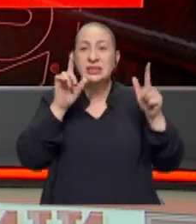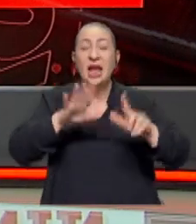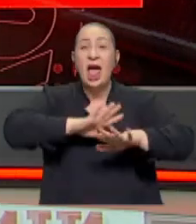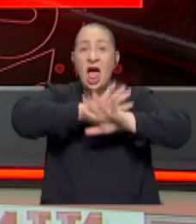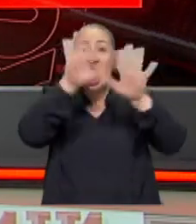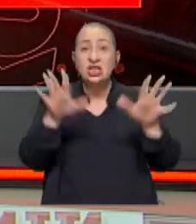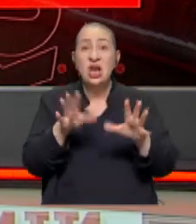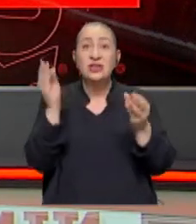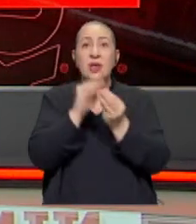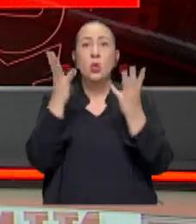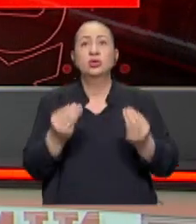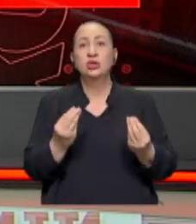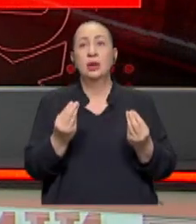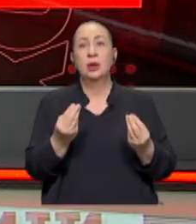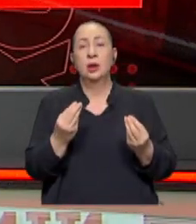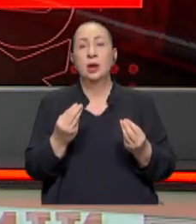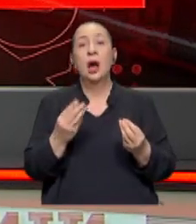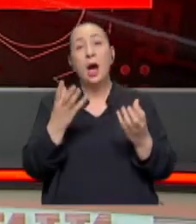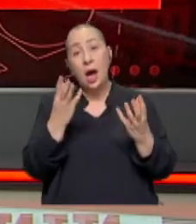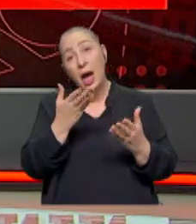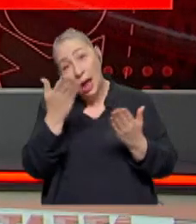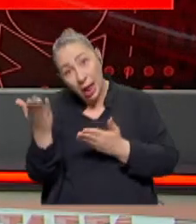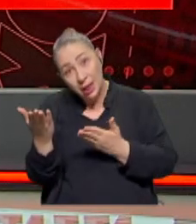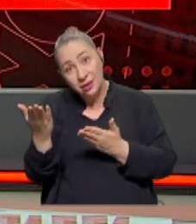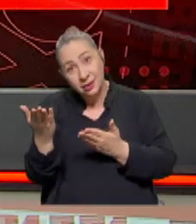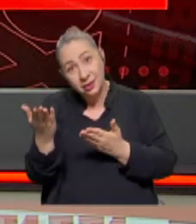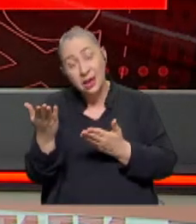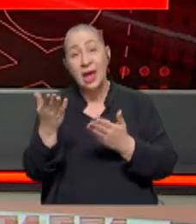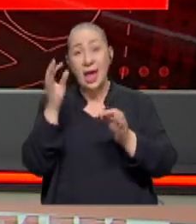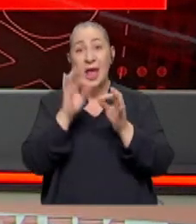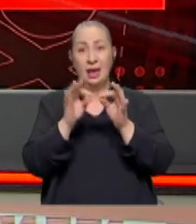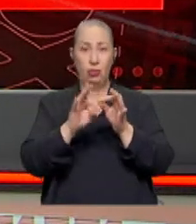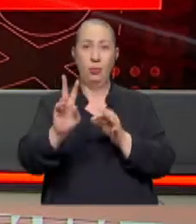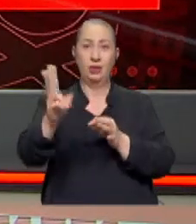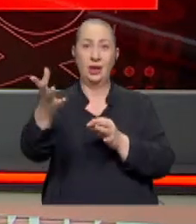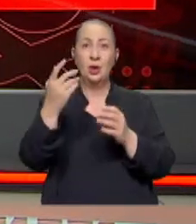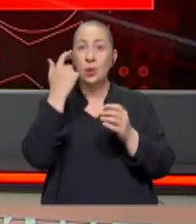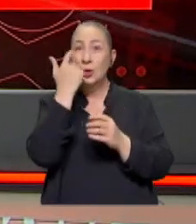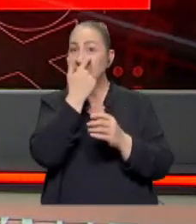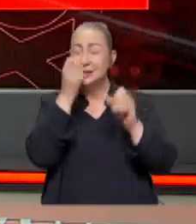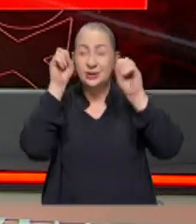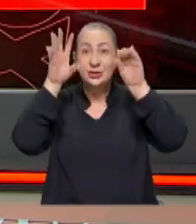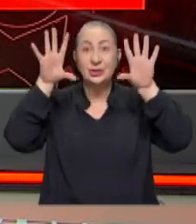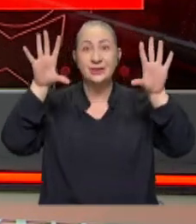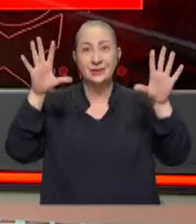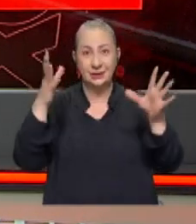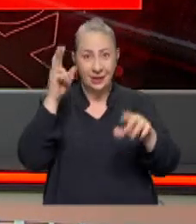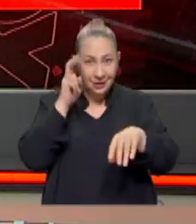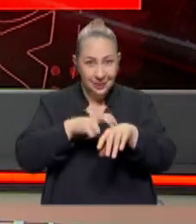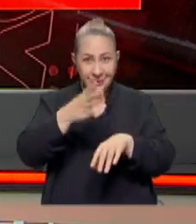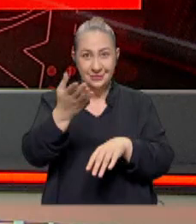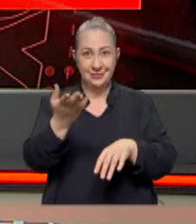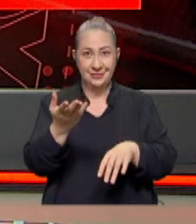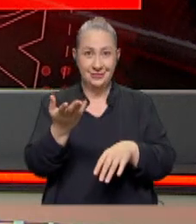şeye yansıyacak işte, değil mi? Alın size buyurun ekonomi modeli, gözlerdeki ışıltı. Hatırladınız